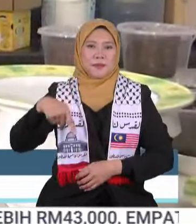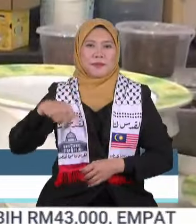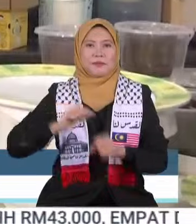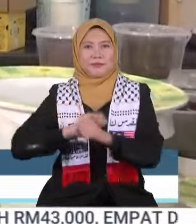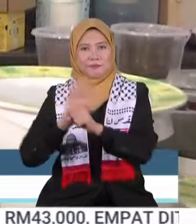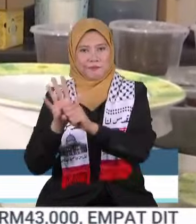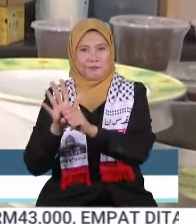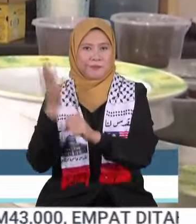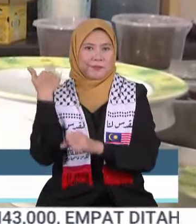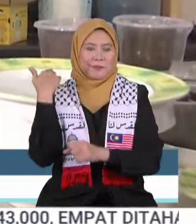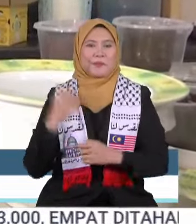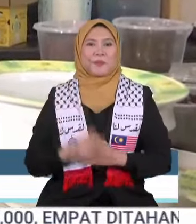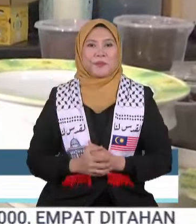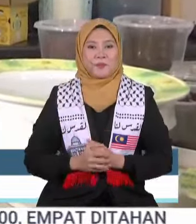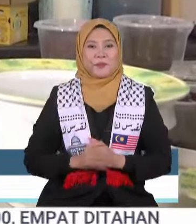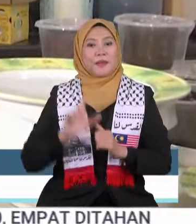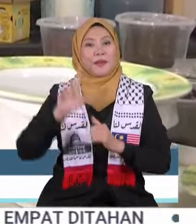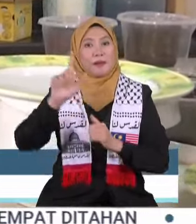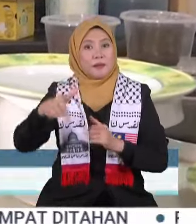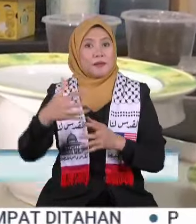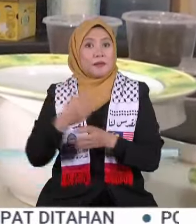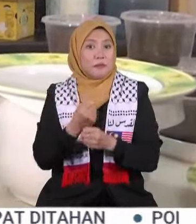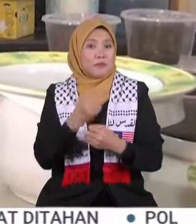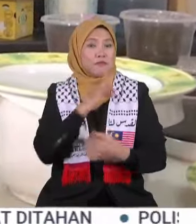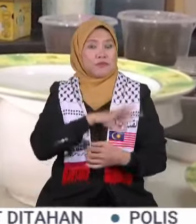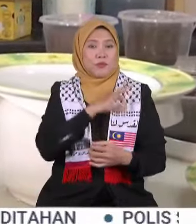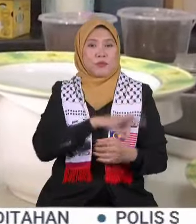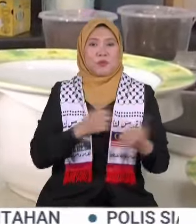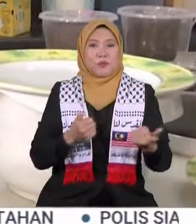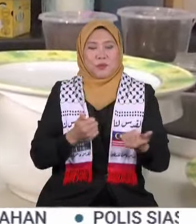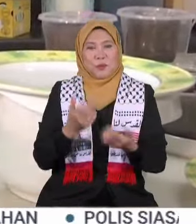pandemik COVID-19. Dia kemudian manfaatkan hobinya